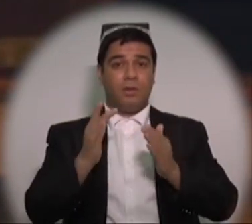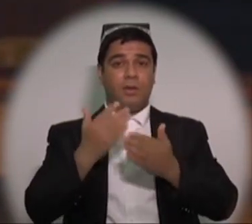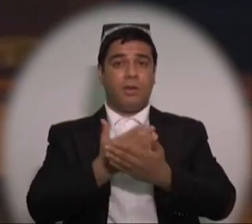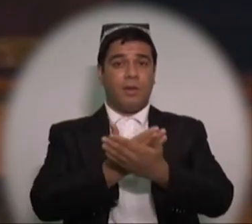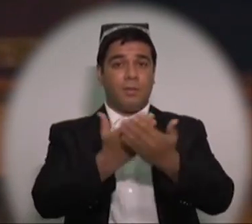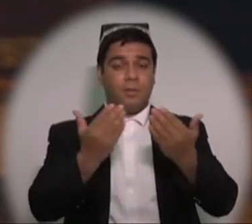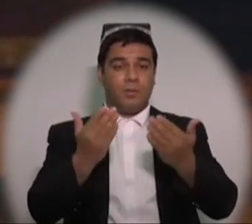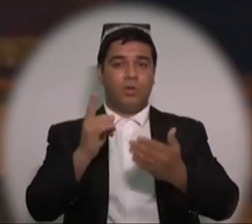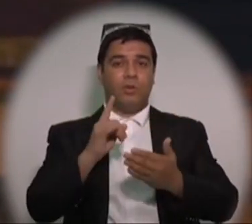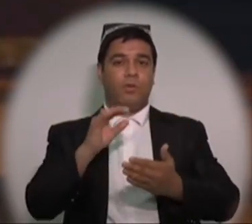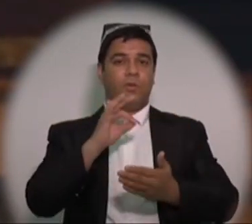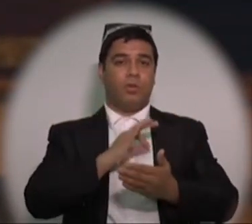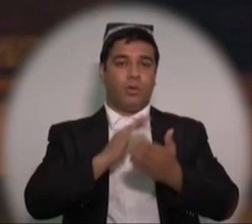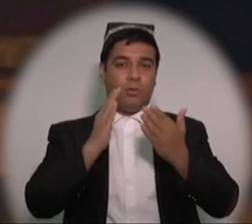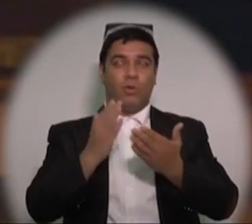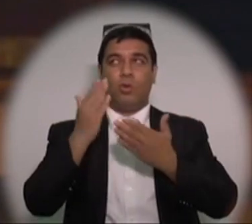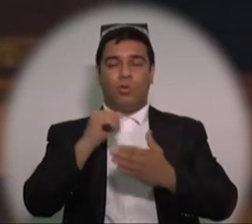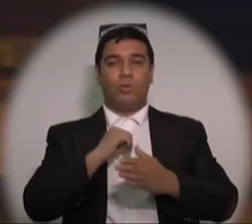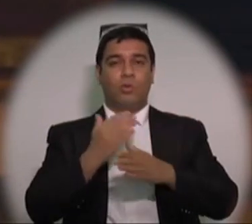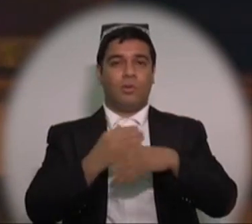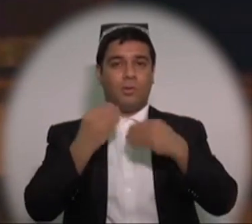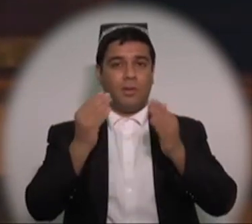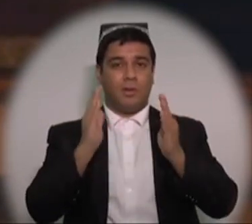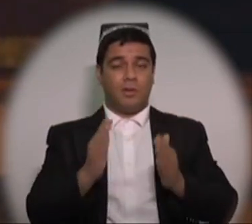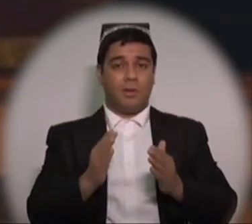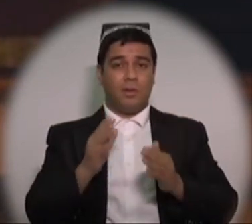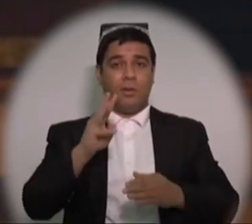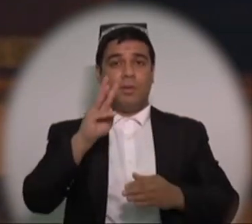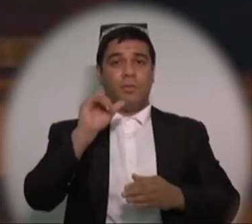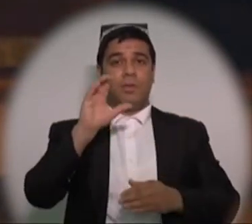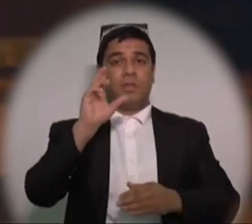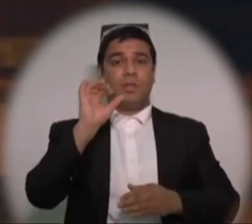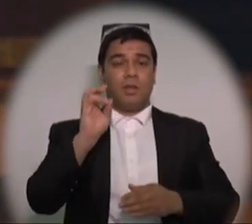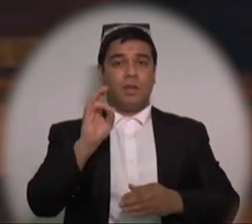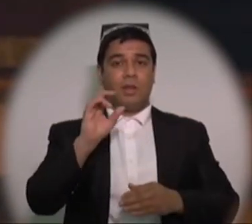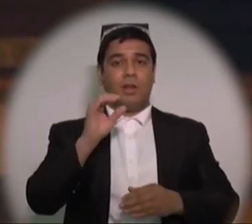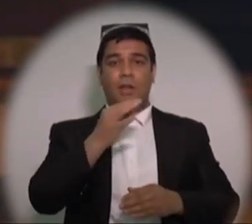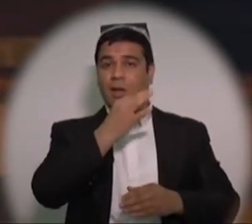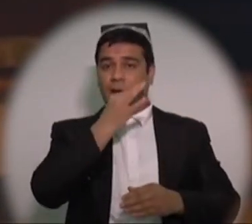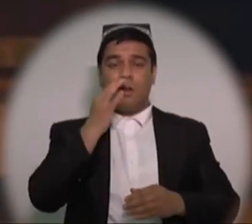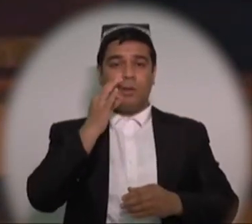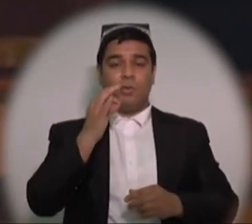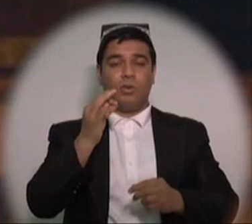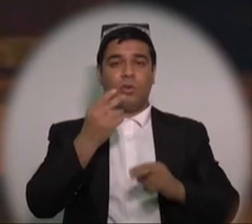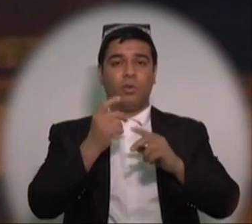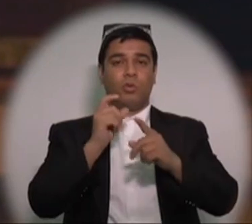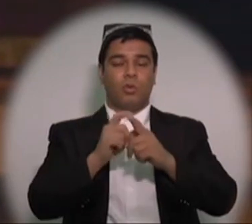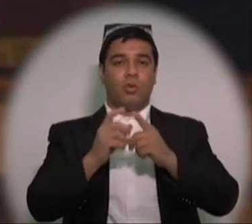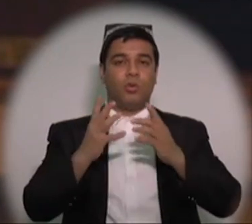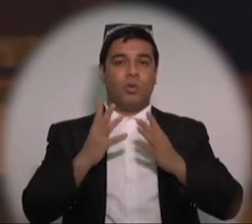Bunu hammamizga manfaatli qilsin. Masken degan Arapça söz